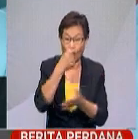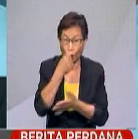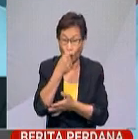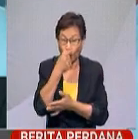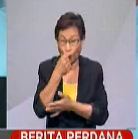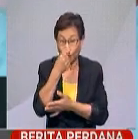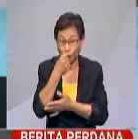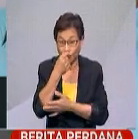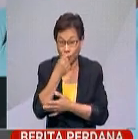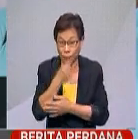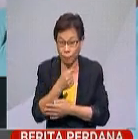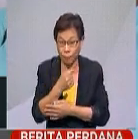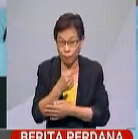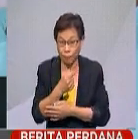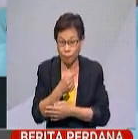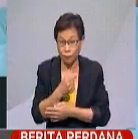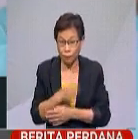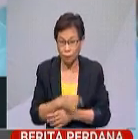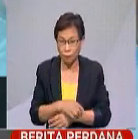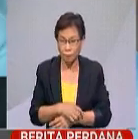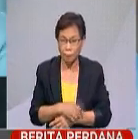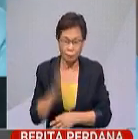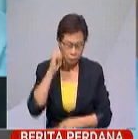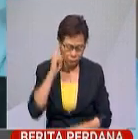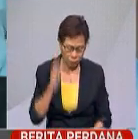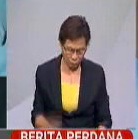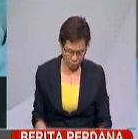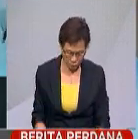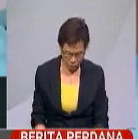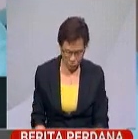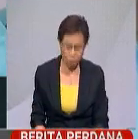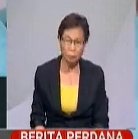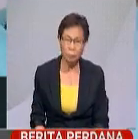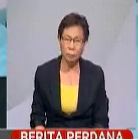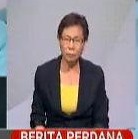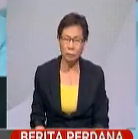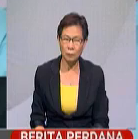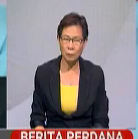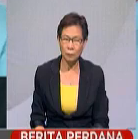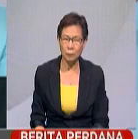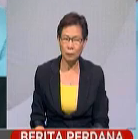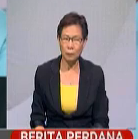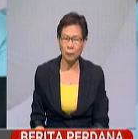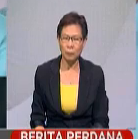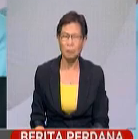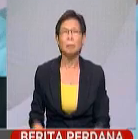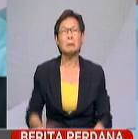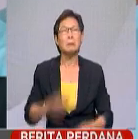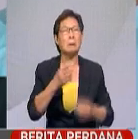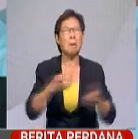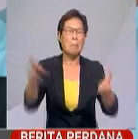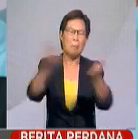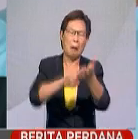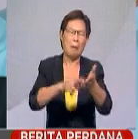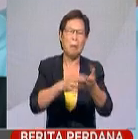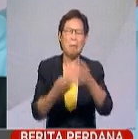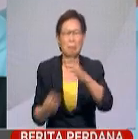juga memutuskan apa yang dikatakan sebagai mungkin maklumat itu boleh mencetuskan alam.